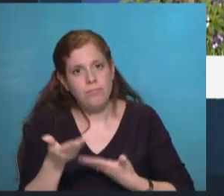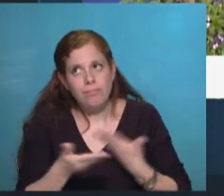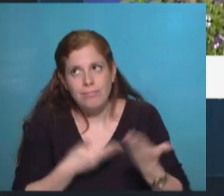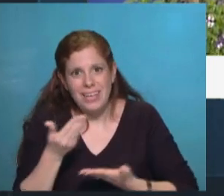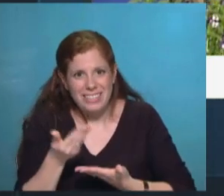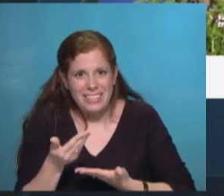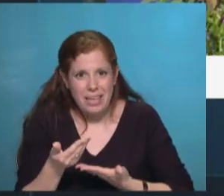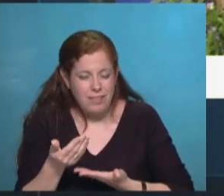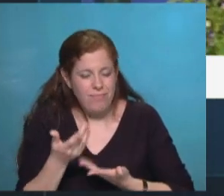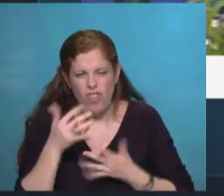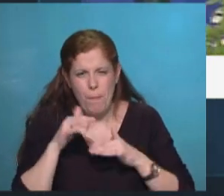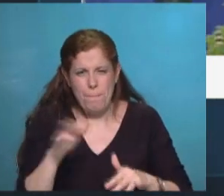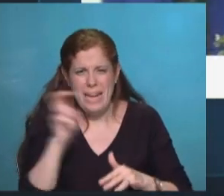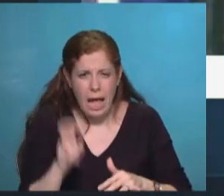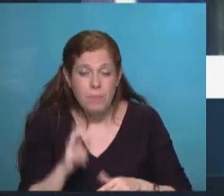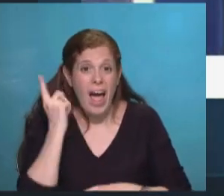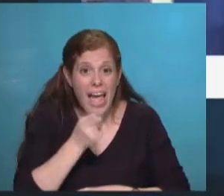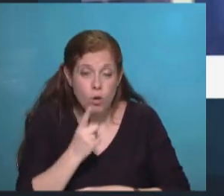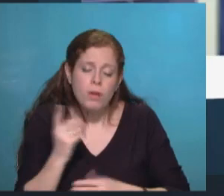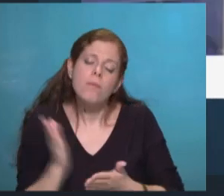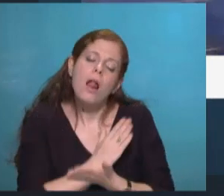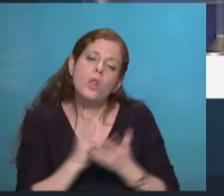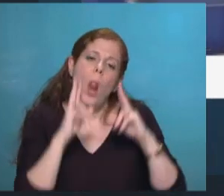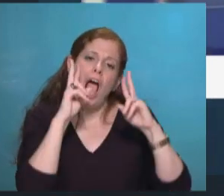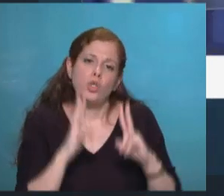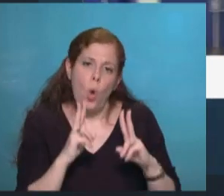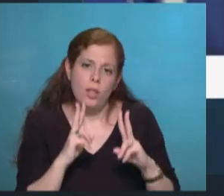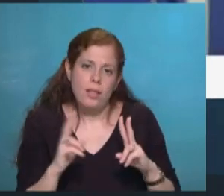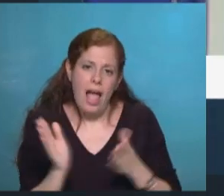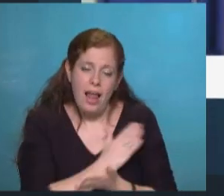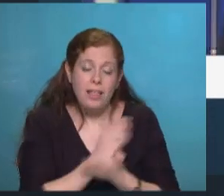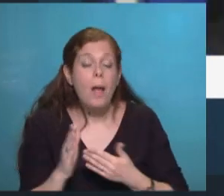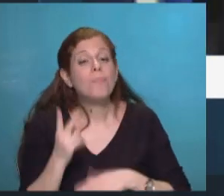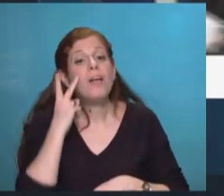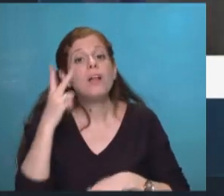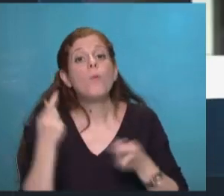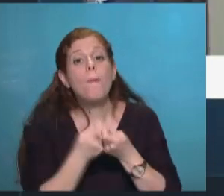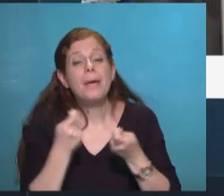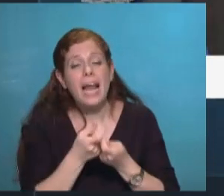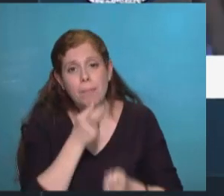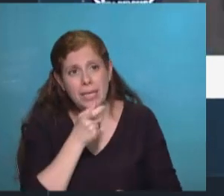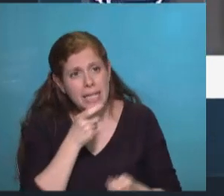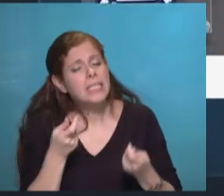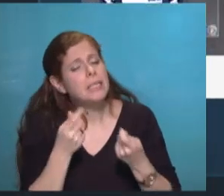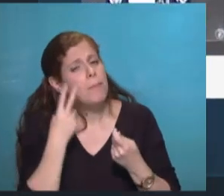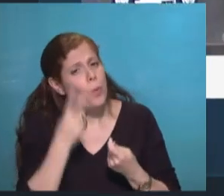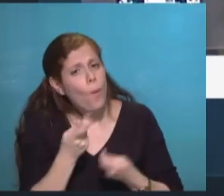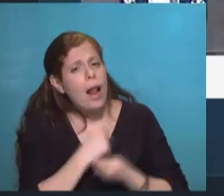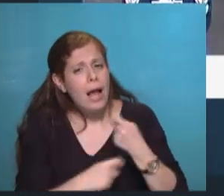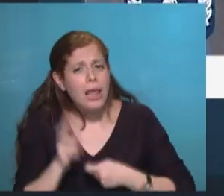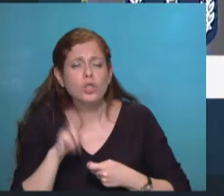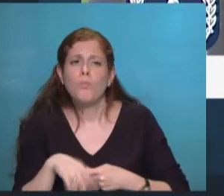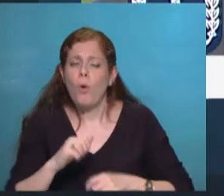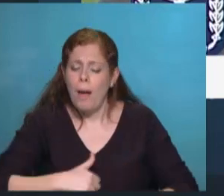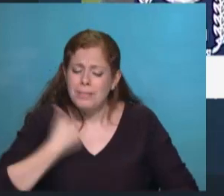איומים בברזיל החליטו כרגע להשעות את ההחלטה. אבל מעבר לכך, הביקור מבחינת ברזיל הוא ביקור מאוד כלכלי. הכלכלי. יש פה כמה וכמה שרים, יש פה